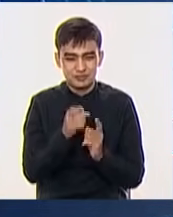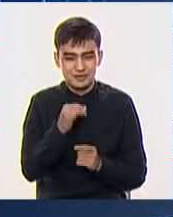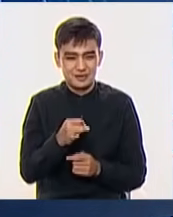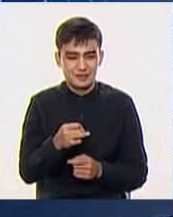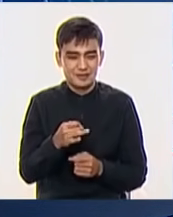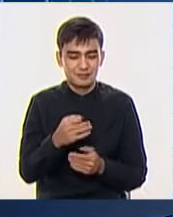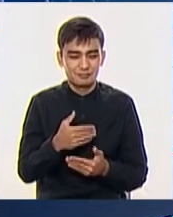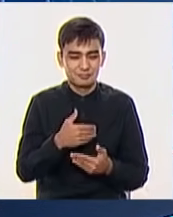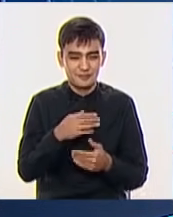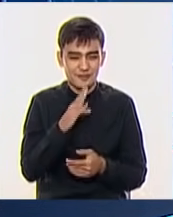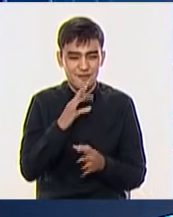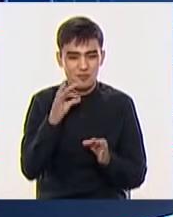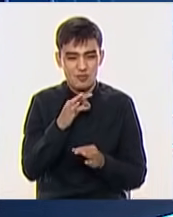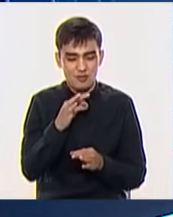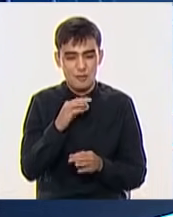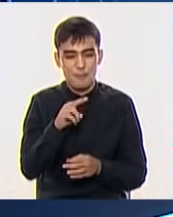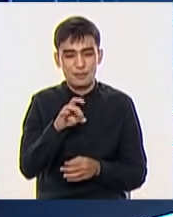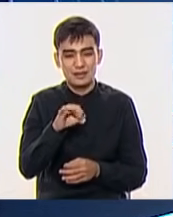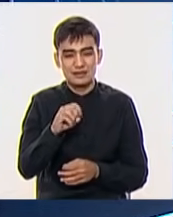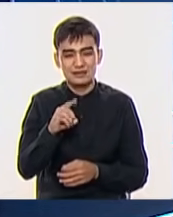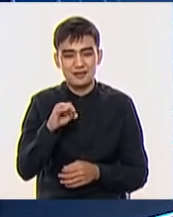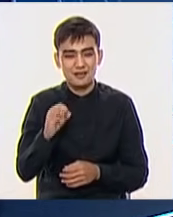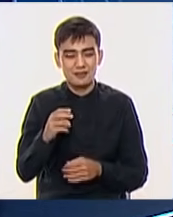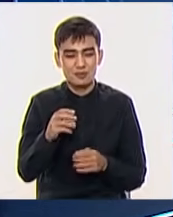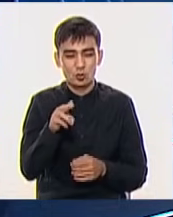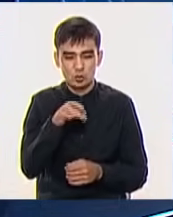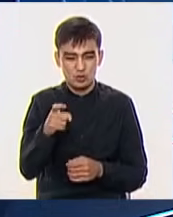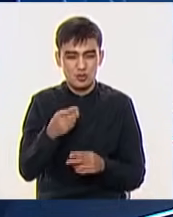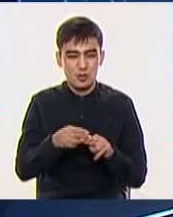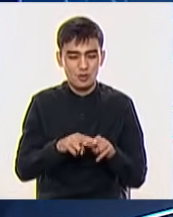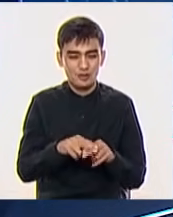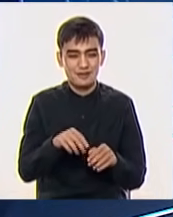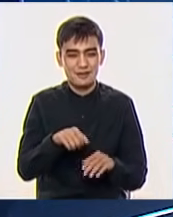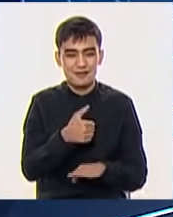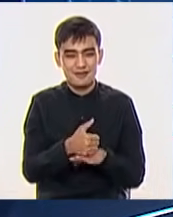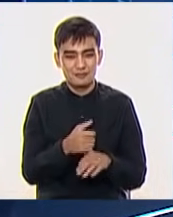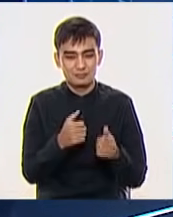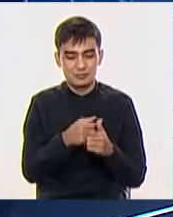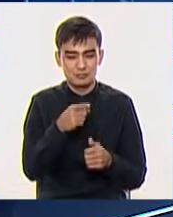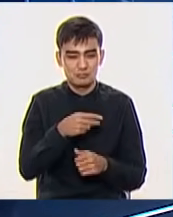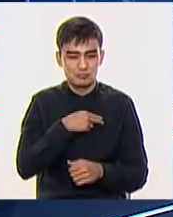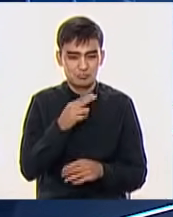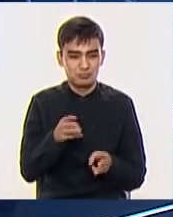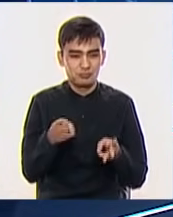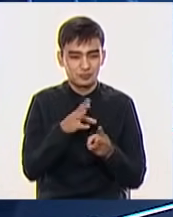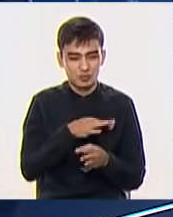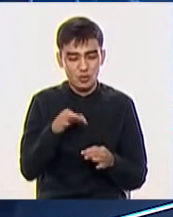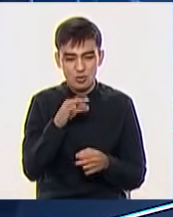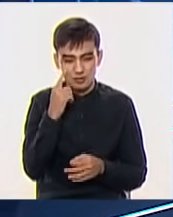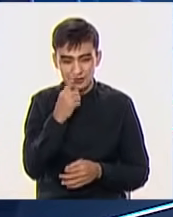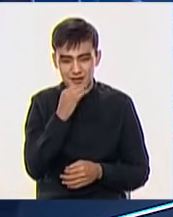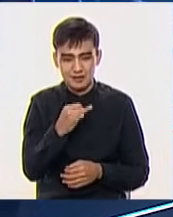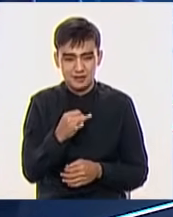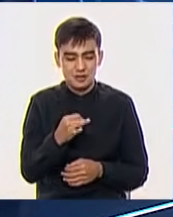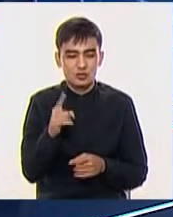признания. Выясняется, что девушка, призрак которой преследует главного героя, сгорела у него на глазах. Так чего же хочет ее